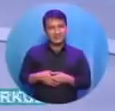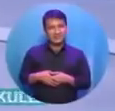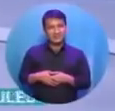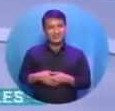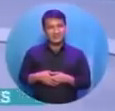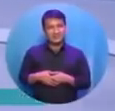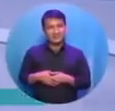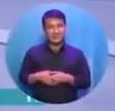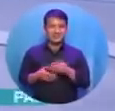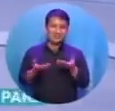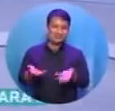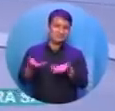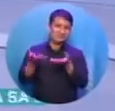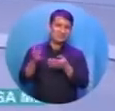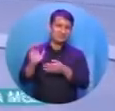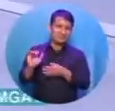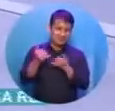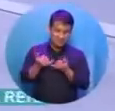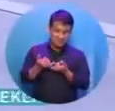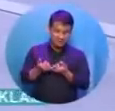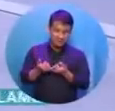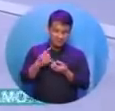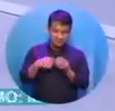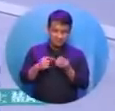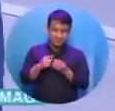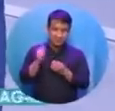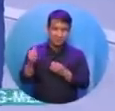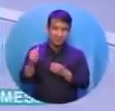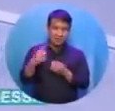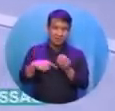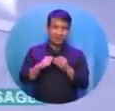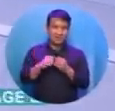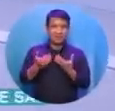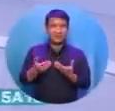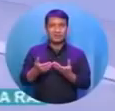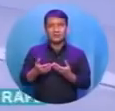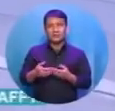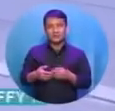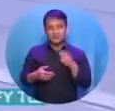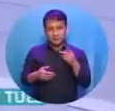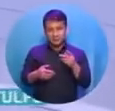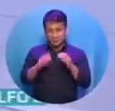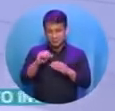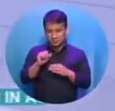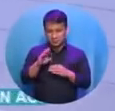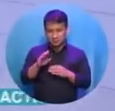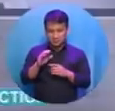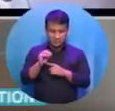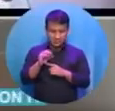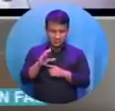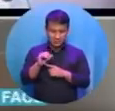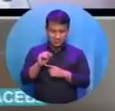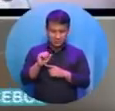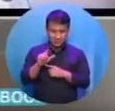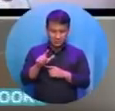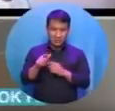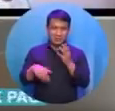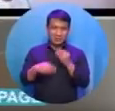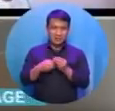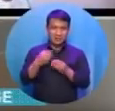Okay. Ayan. Now, magkakaroon na kayo ng cable, Signal.